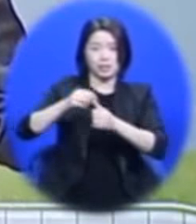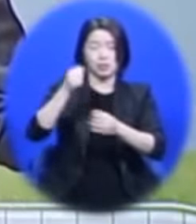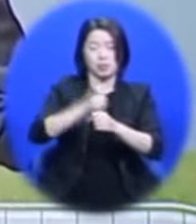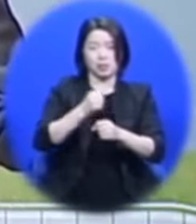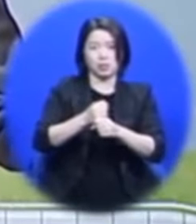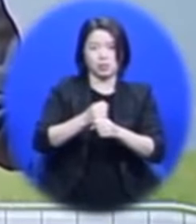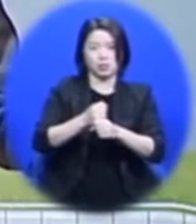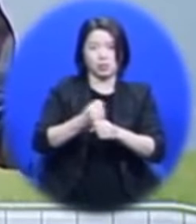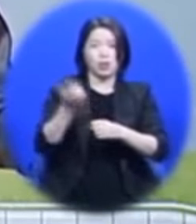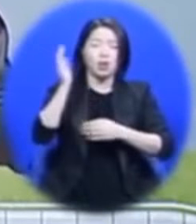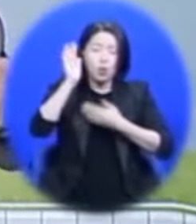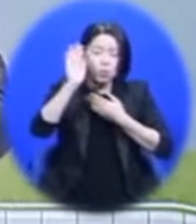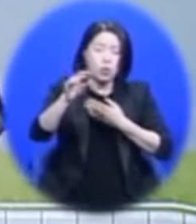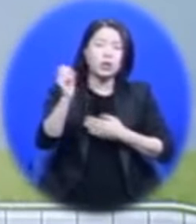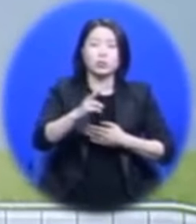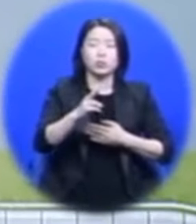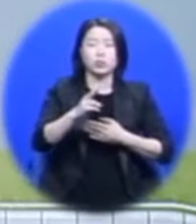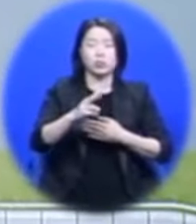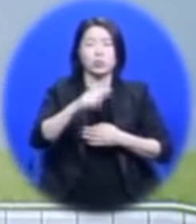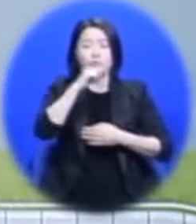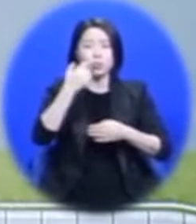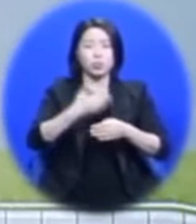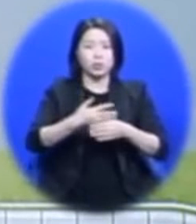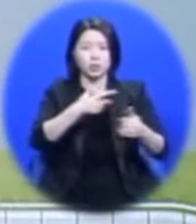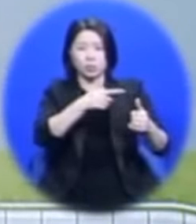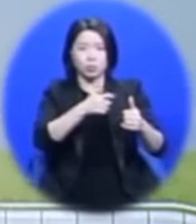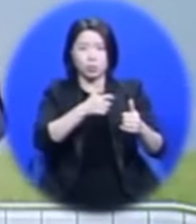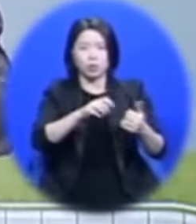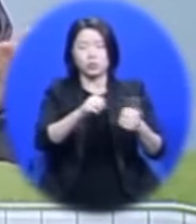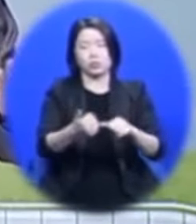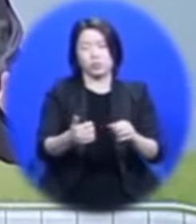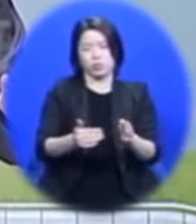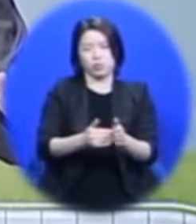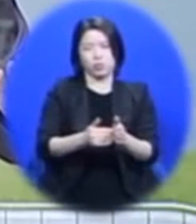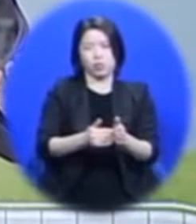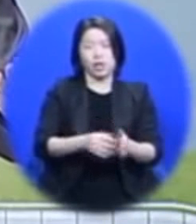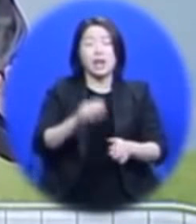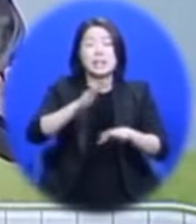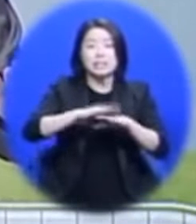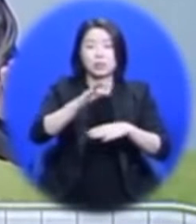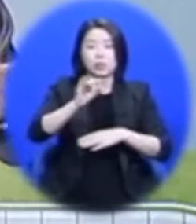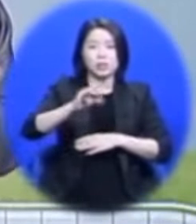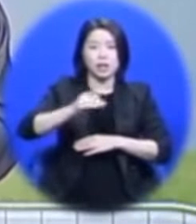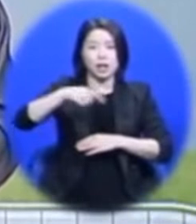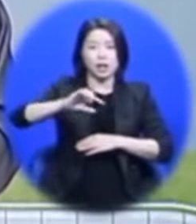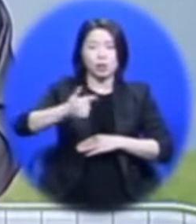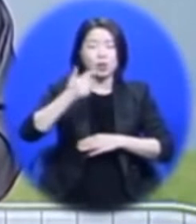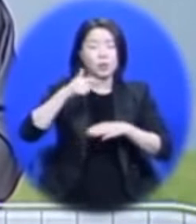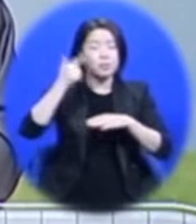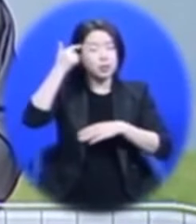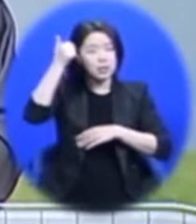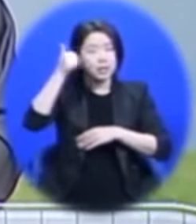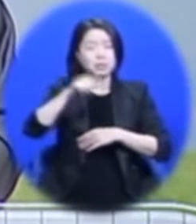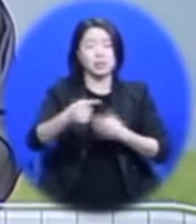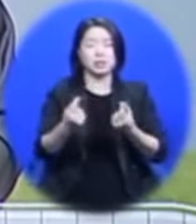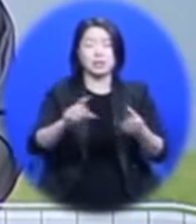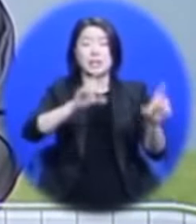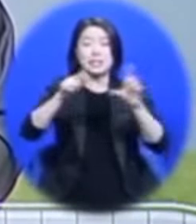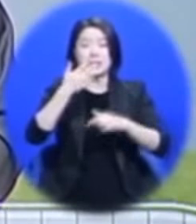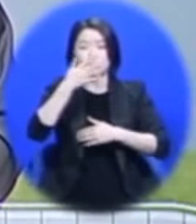순교했습니다. 손양원 목사님이 그렇게 사실 수 있었던 것은 그분에게 믿음이 있었기